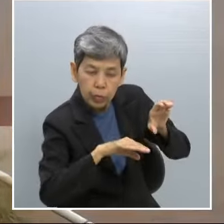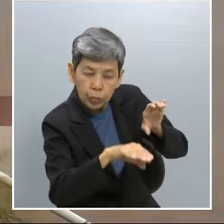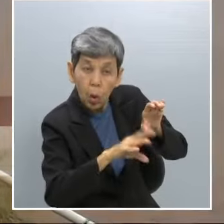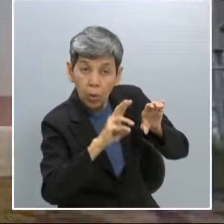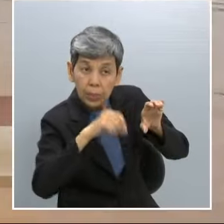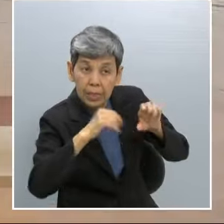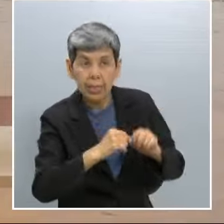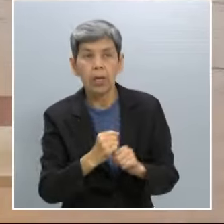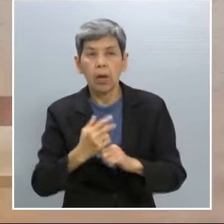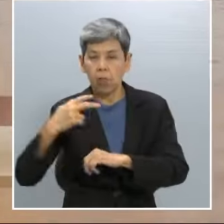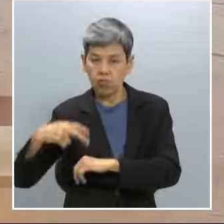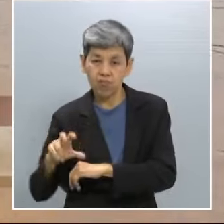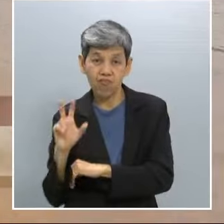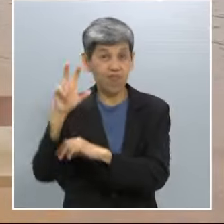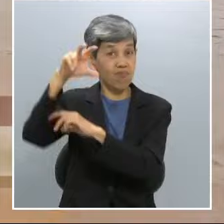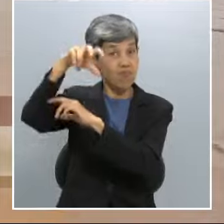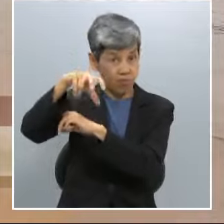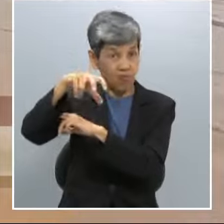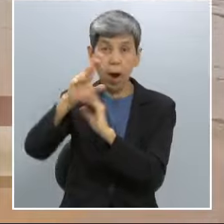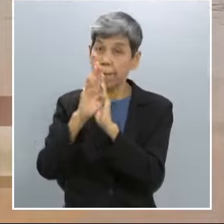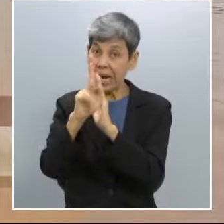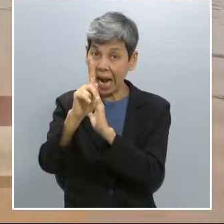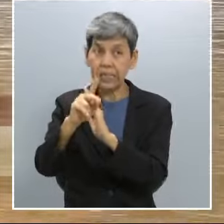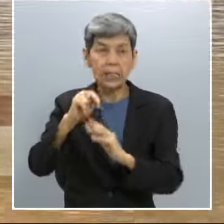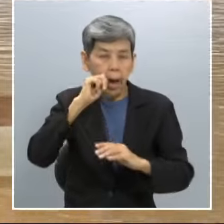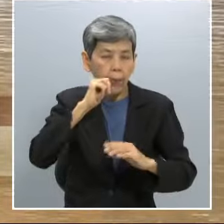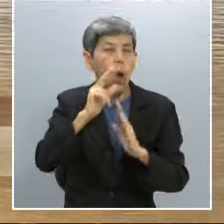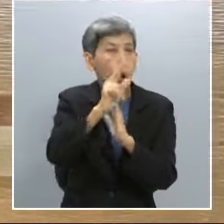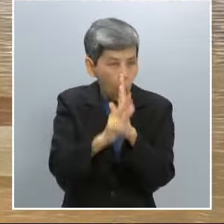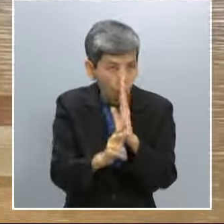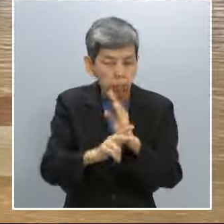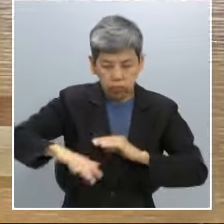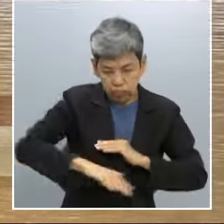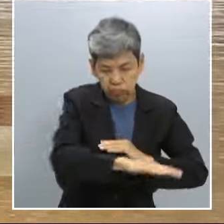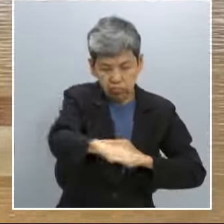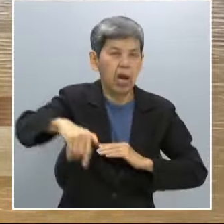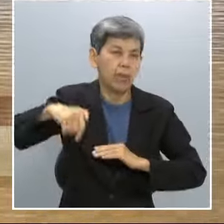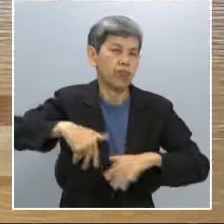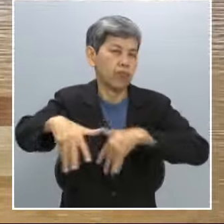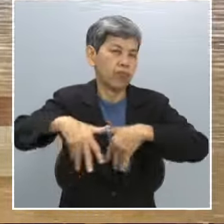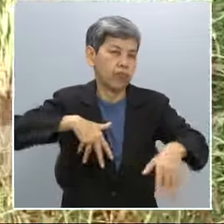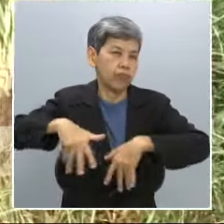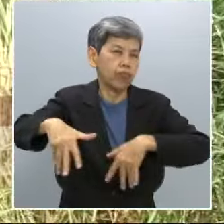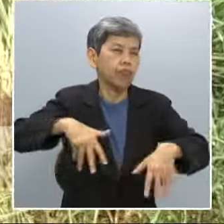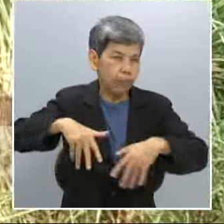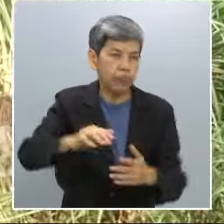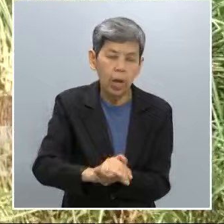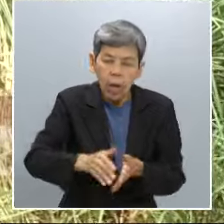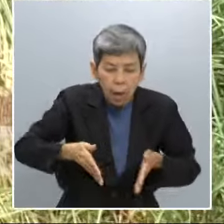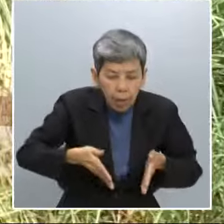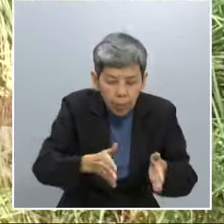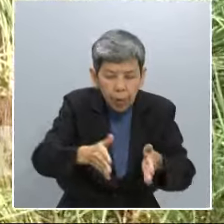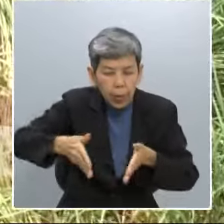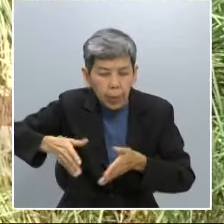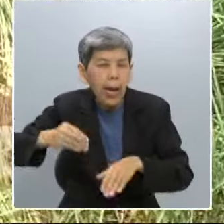ให้ลานพญานาคที่ปากคาดบึงการน้ำโขงก็ล้นตลิ่งเข้าท่วมพื้นที่และชุมชนลุ่มต่ำตังตอกซอยใน